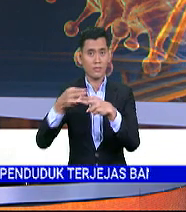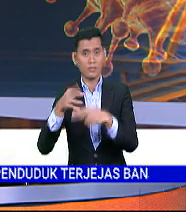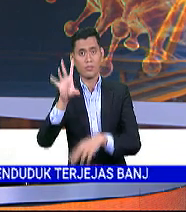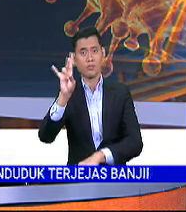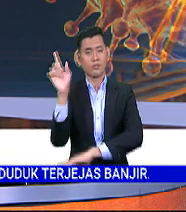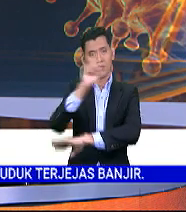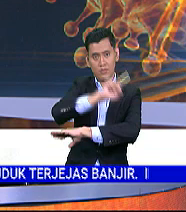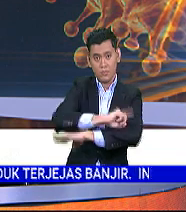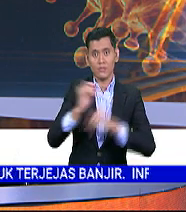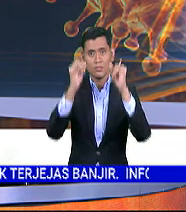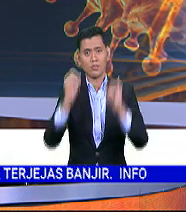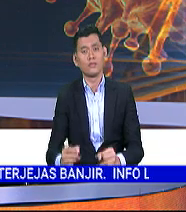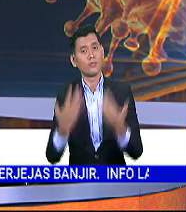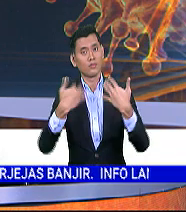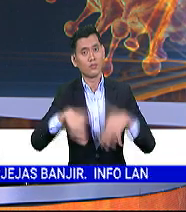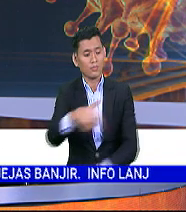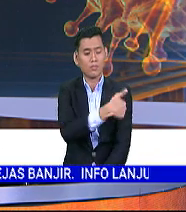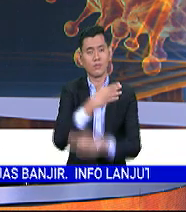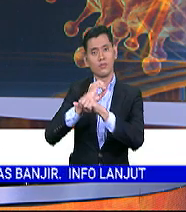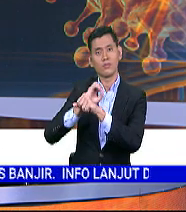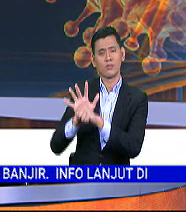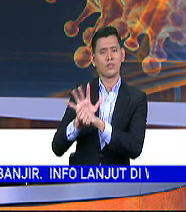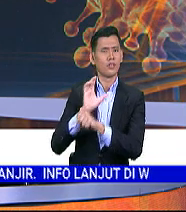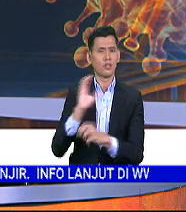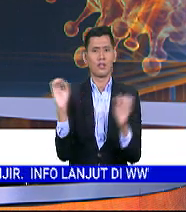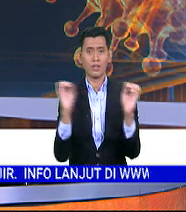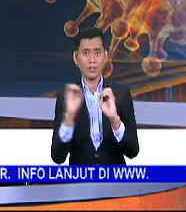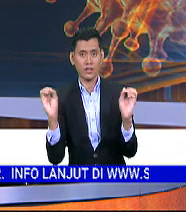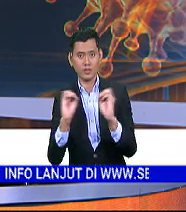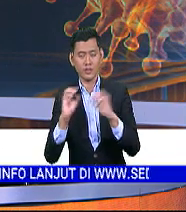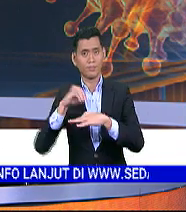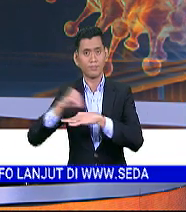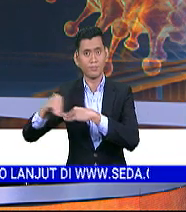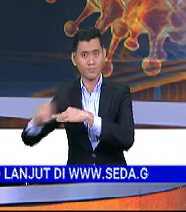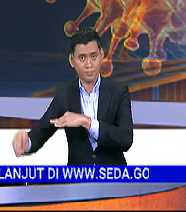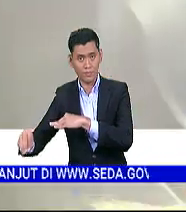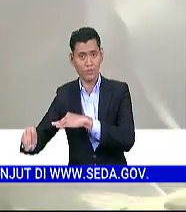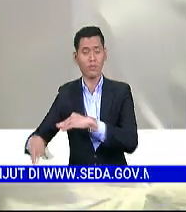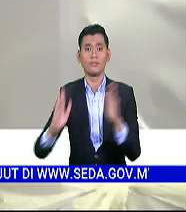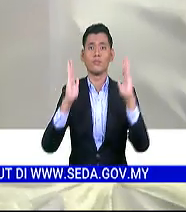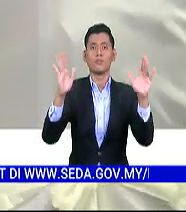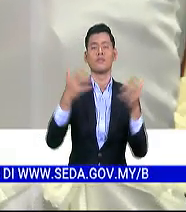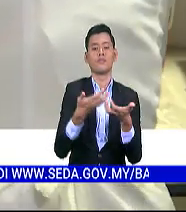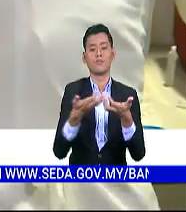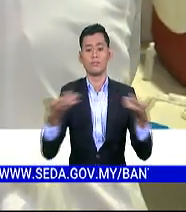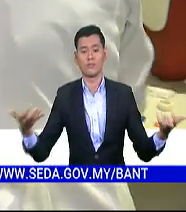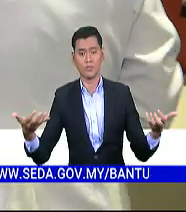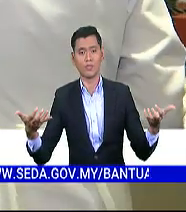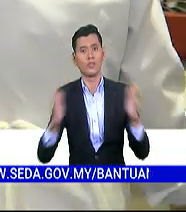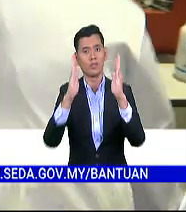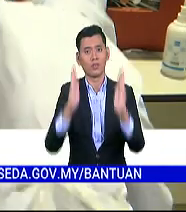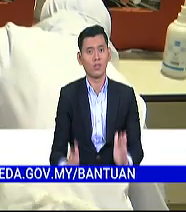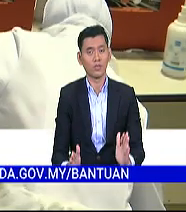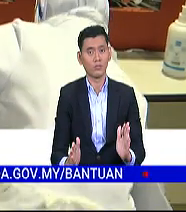membabitkan individu sudah lengkap vaksinasi serta tidak bergejala. Bagi tempoh pengasingan kontak rapat pula,